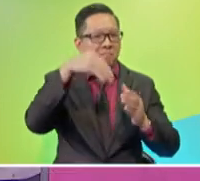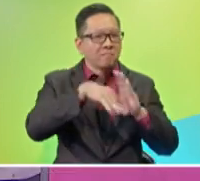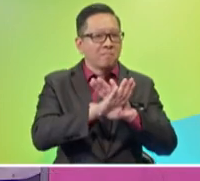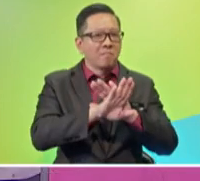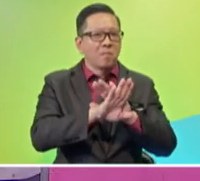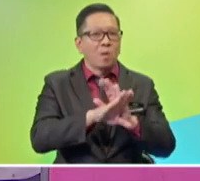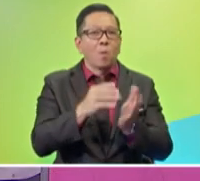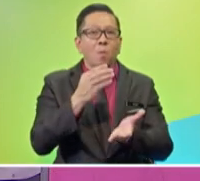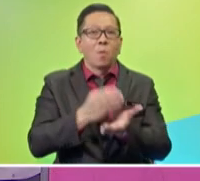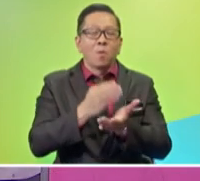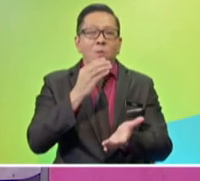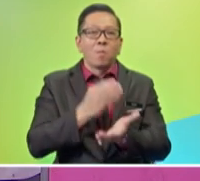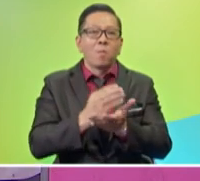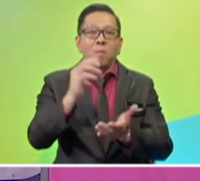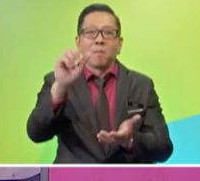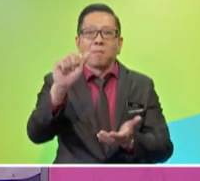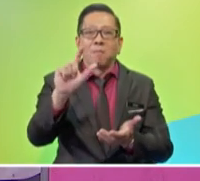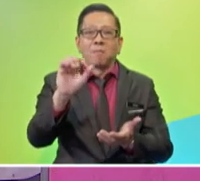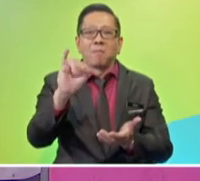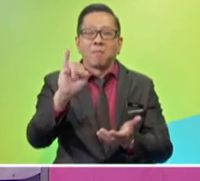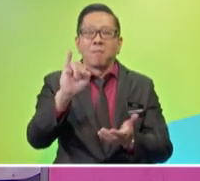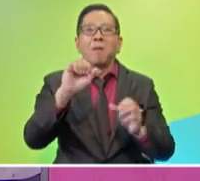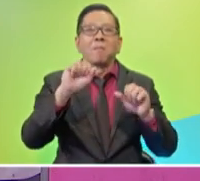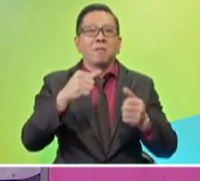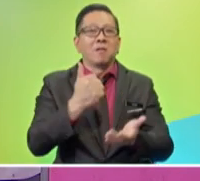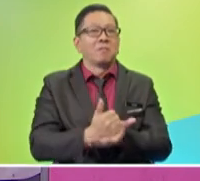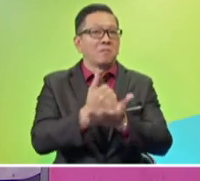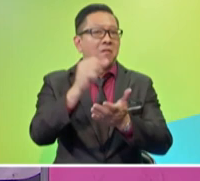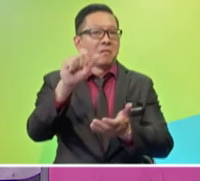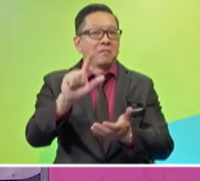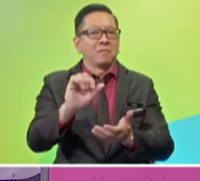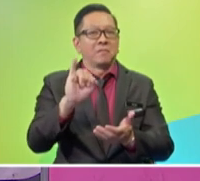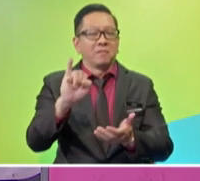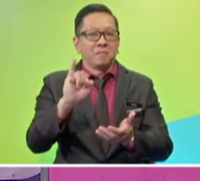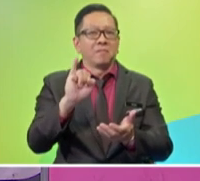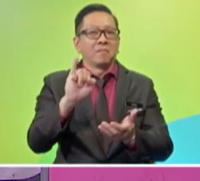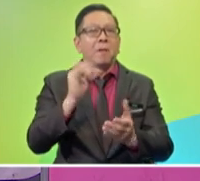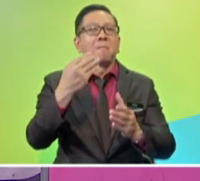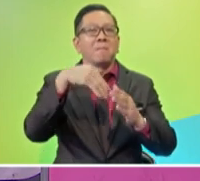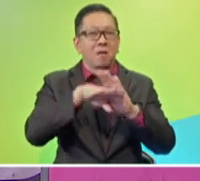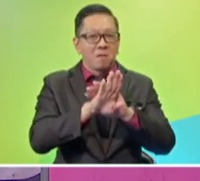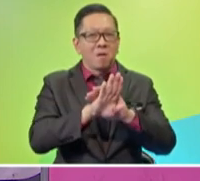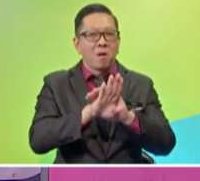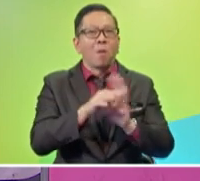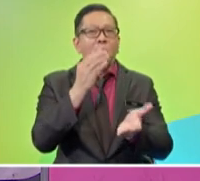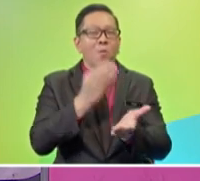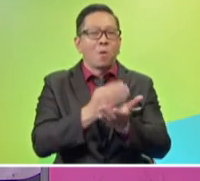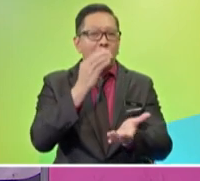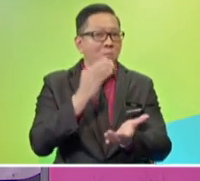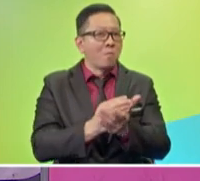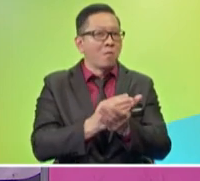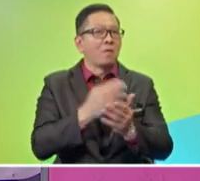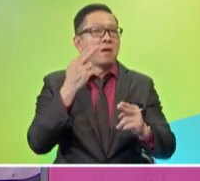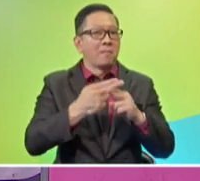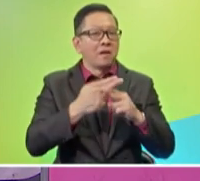biskut dia. Jadi boleh ke Mira bantu Alin untuk pindahkan biskut ke dalam botol biskut Alin?